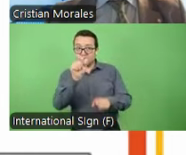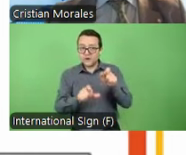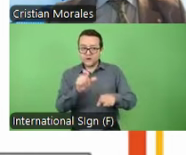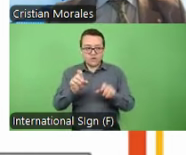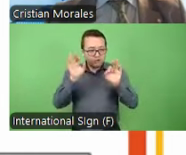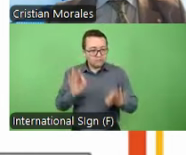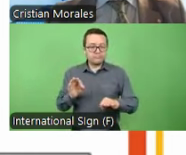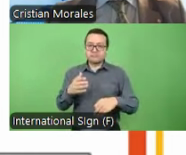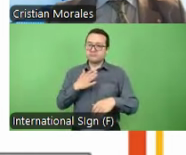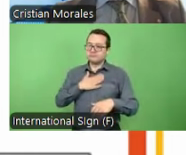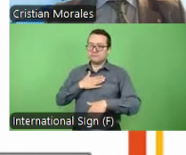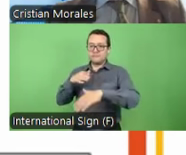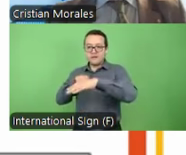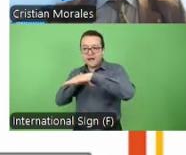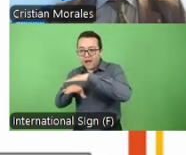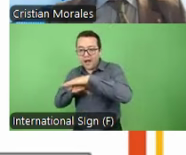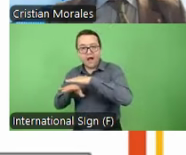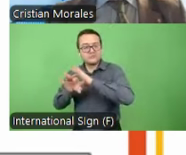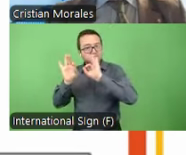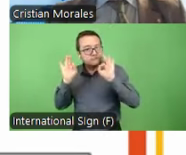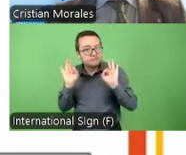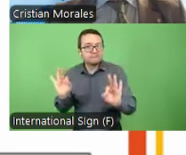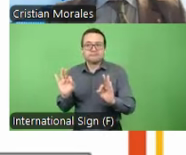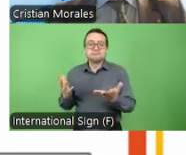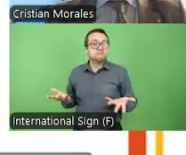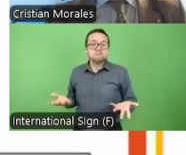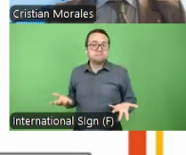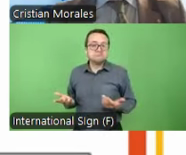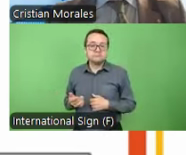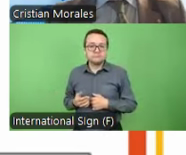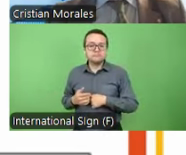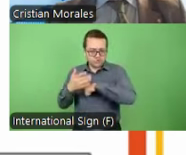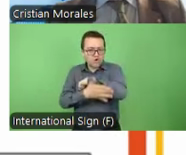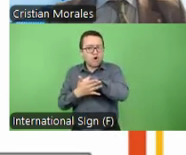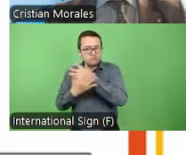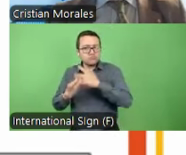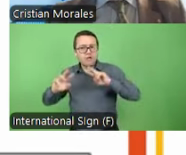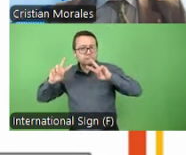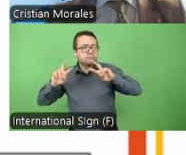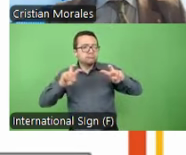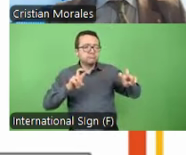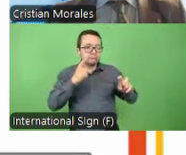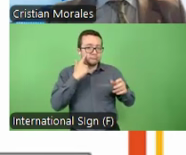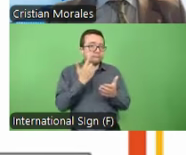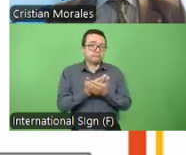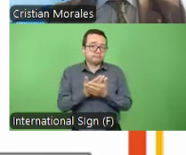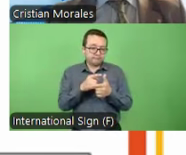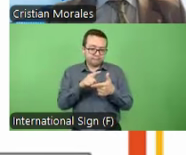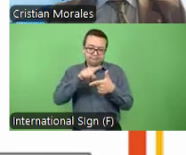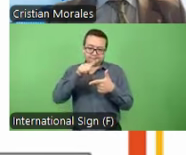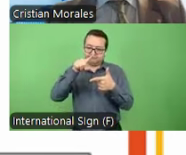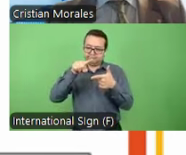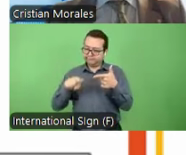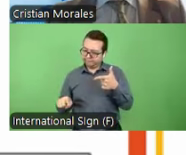en la los últimos santé años de la medición de ne cada peut uno de los pas países por alguna de las razones. Y el accéder tema de à inequidades la es un santé. tema muy Il y a